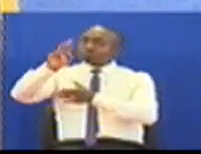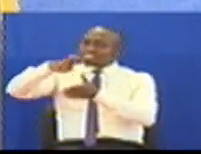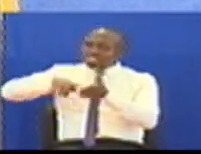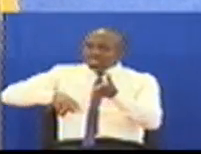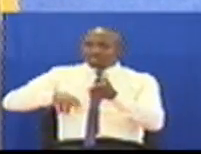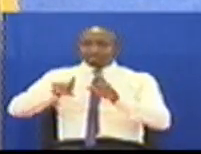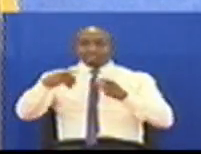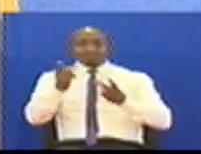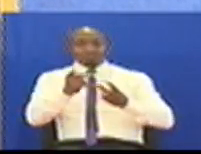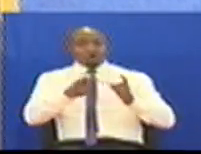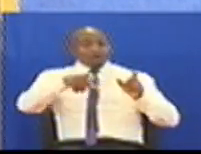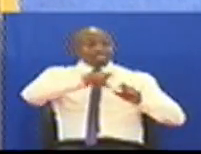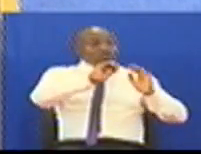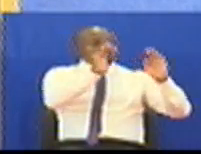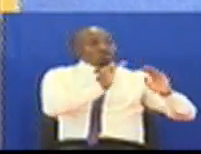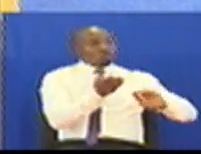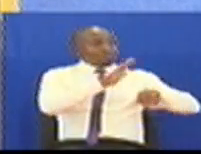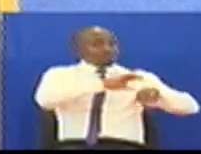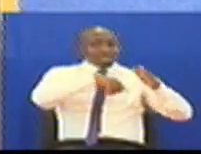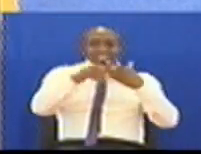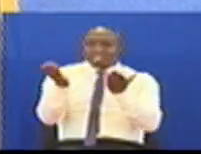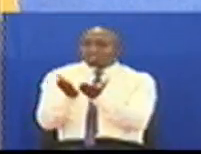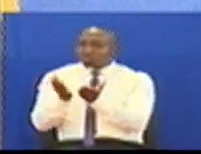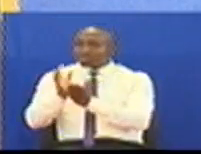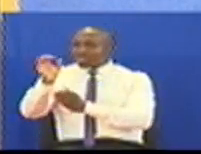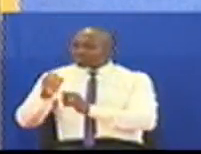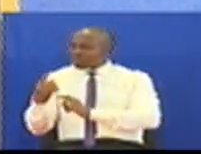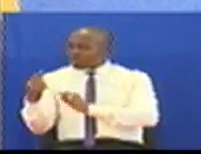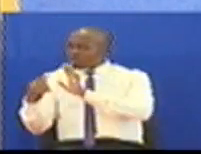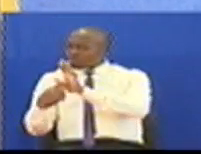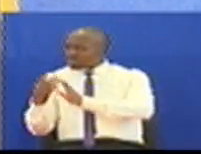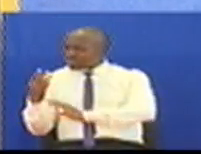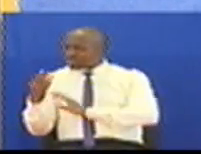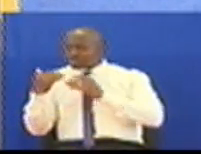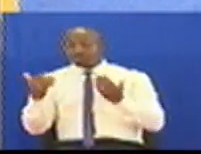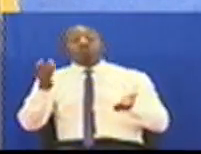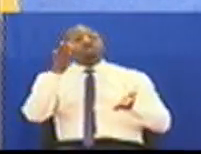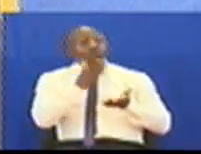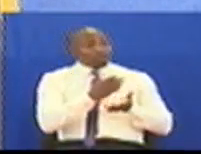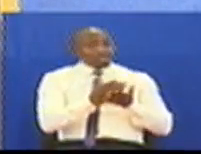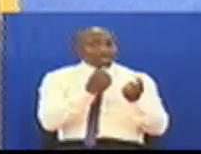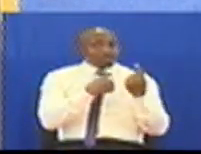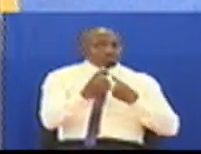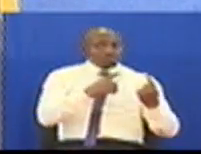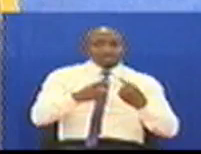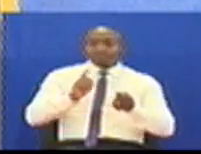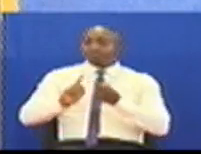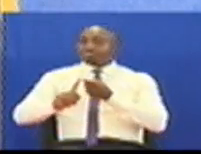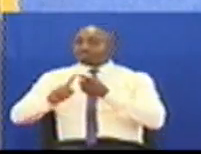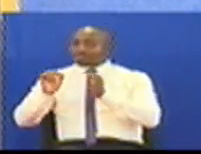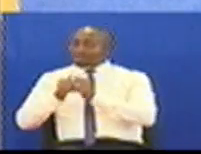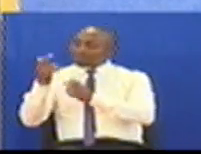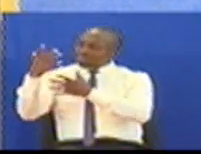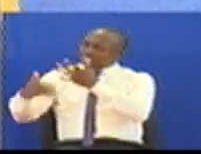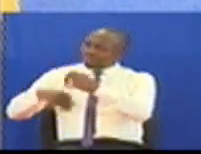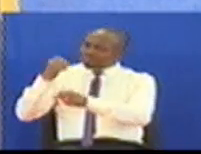lakini ongezeko la miundombinu katika nchi hii ni 1% peke yake. Kwa hiyo ni kweli anazungumza kwamba yamefanyika na Mheshimiwa Waziri ameonyesha